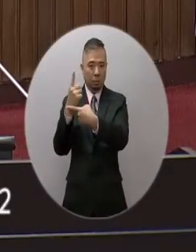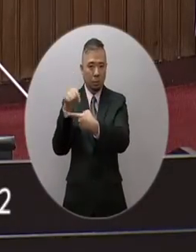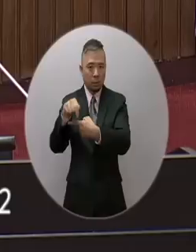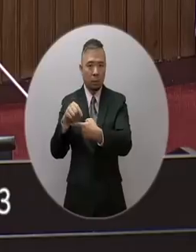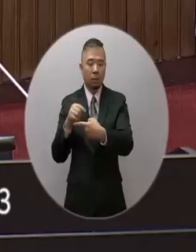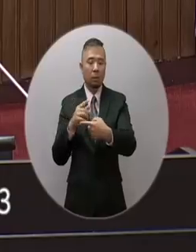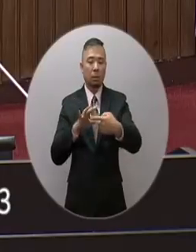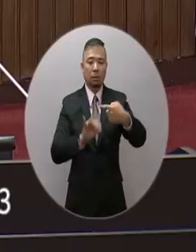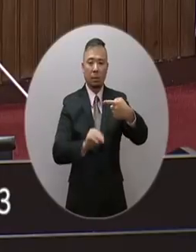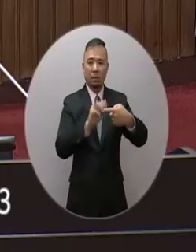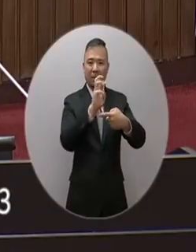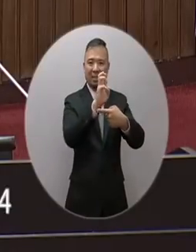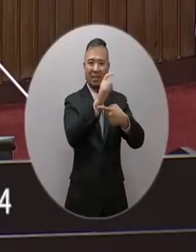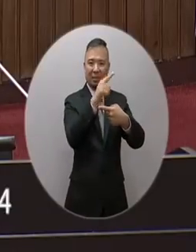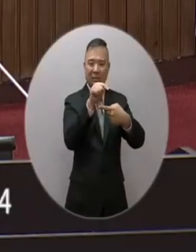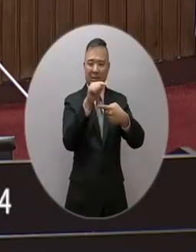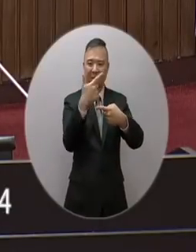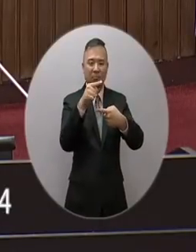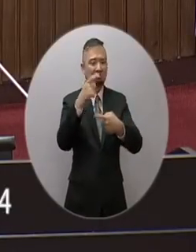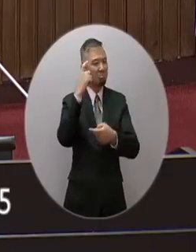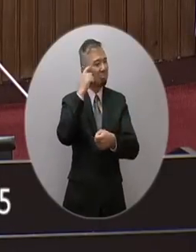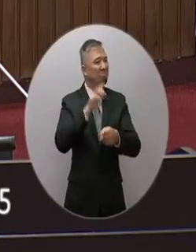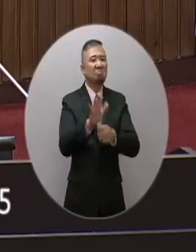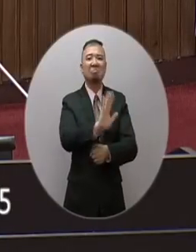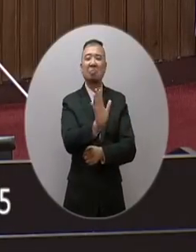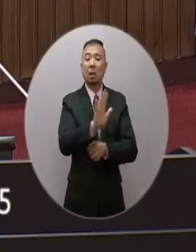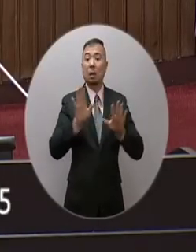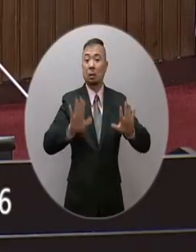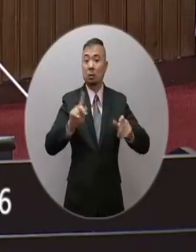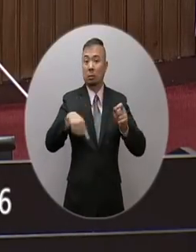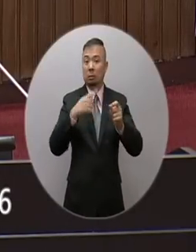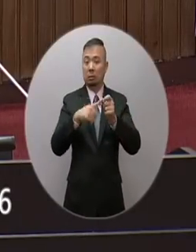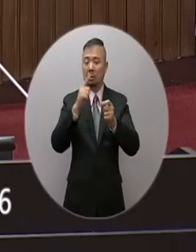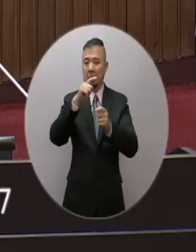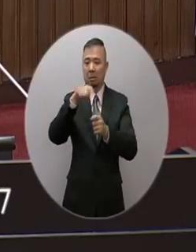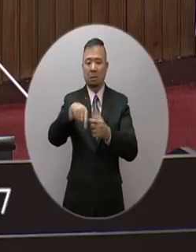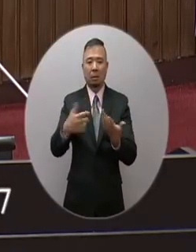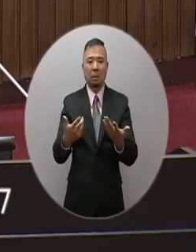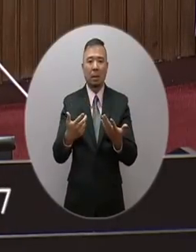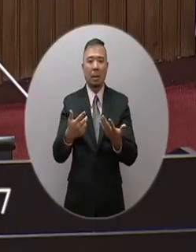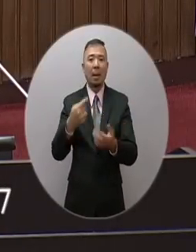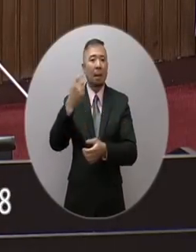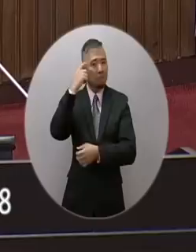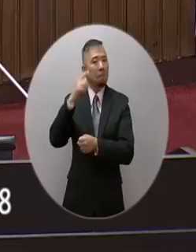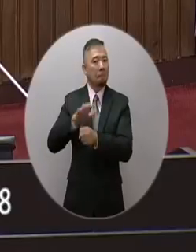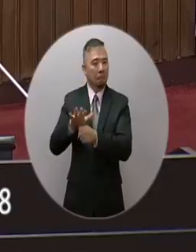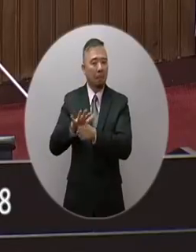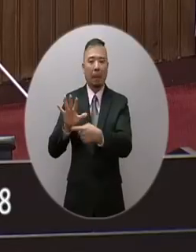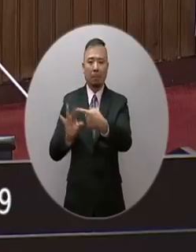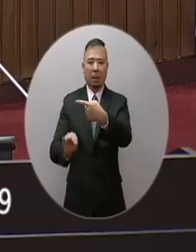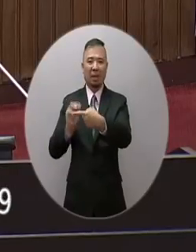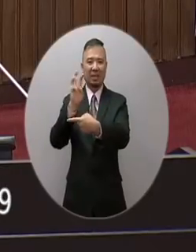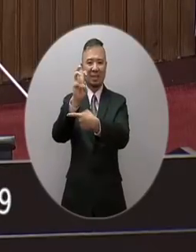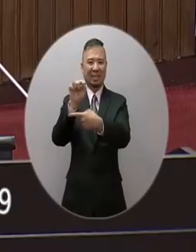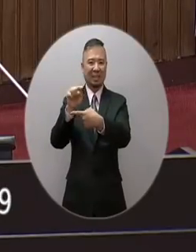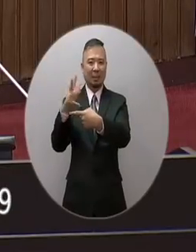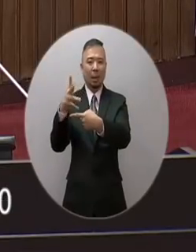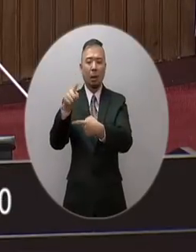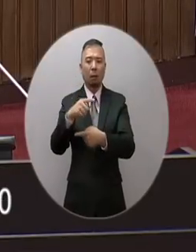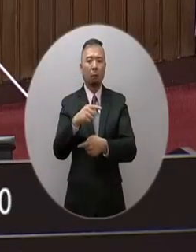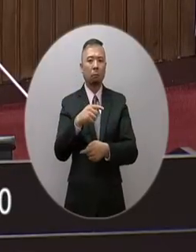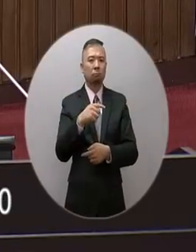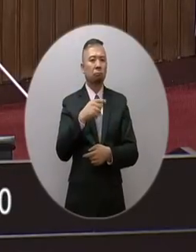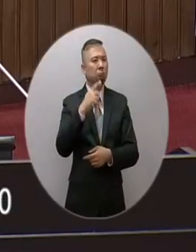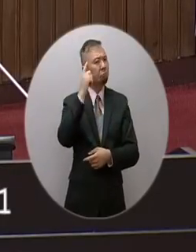39.7%的不满意度，到今年元月份就逆转，满意度变成是30.8%，不满意度